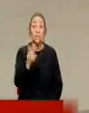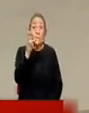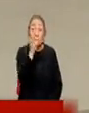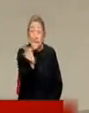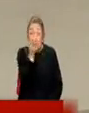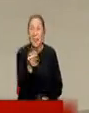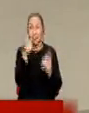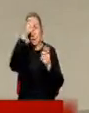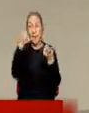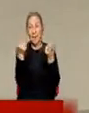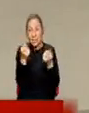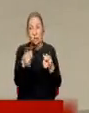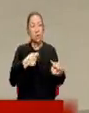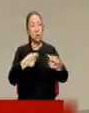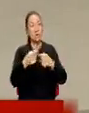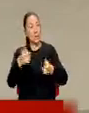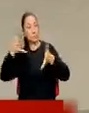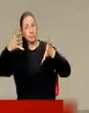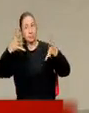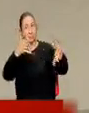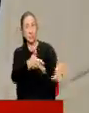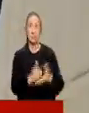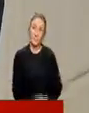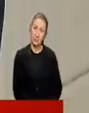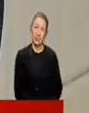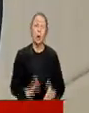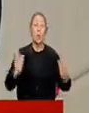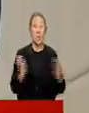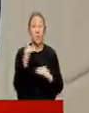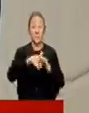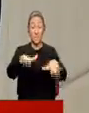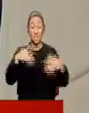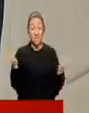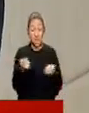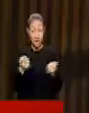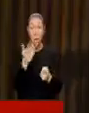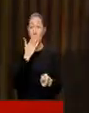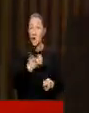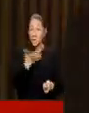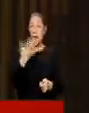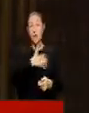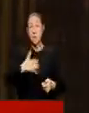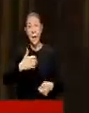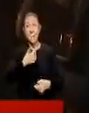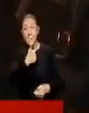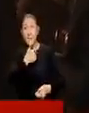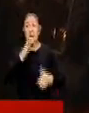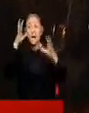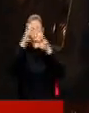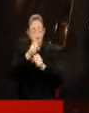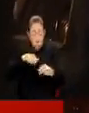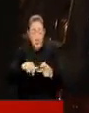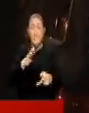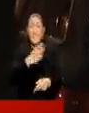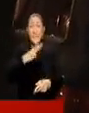milyar lirayı bu şirketlere peşkeş çekti muhalefet mecliste çalışanlar öğrenciler veliler Karanlık sokaklarda